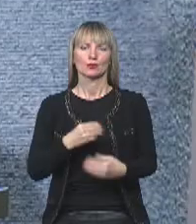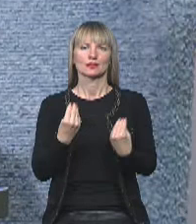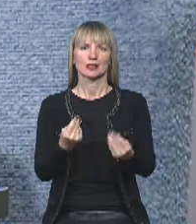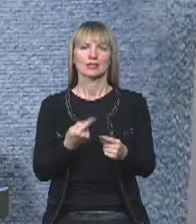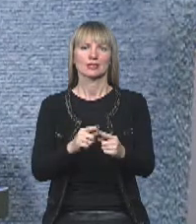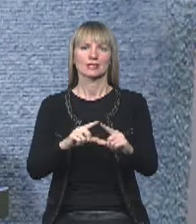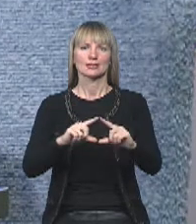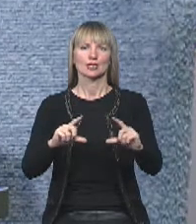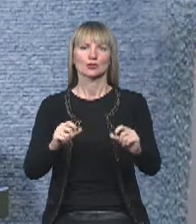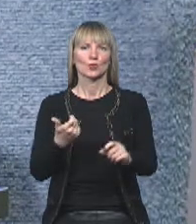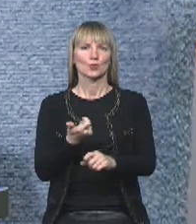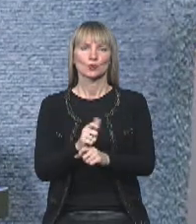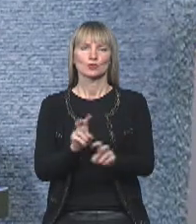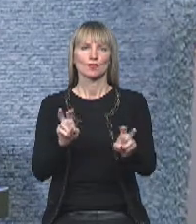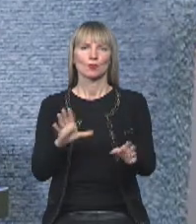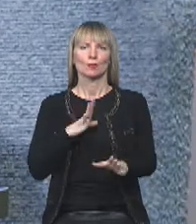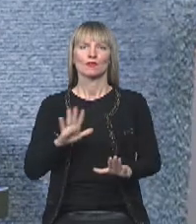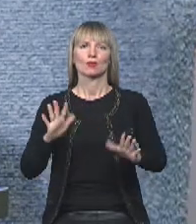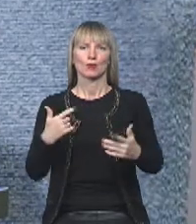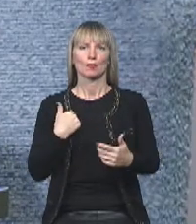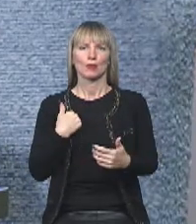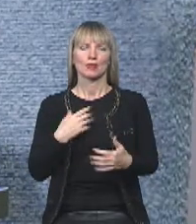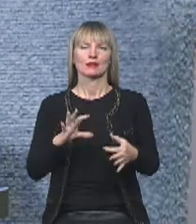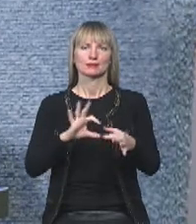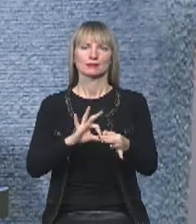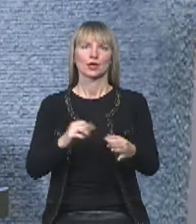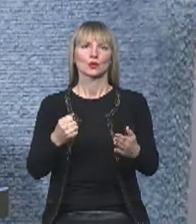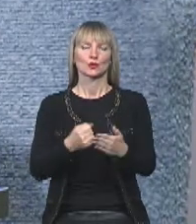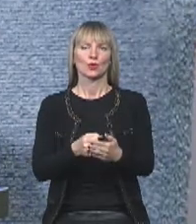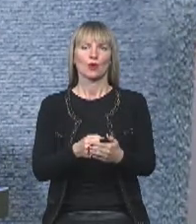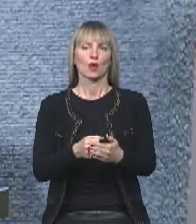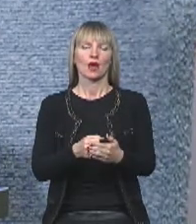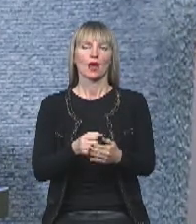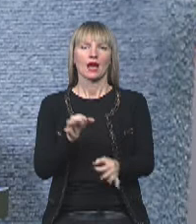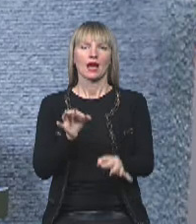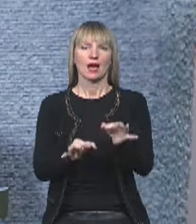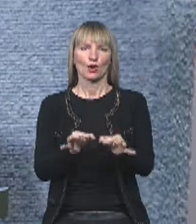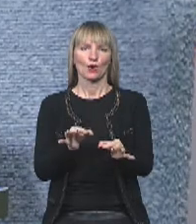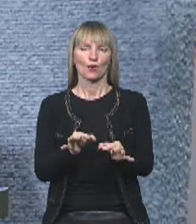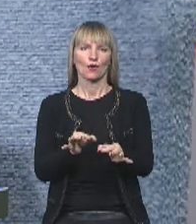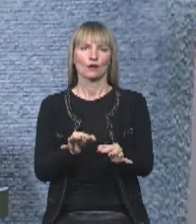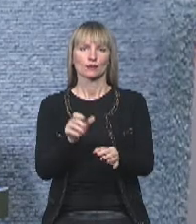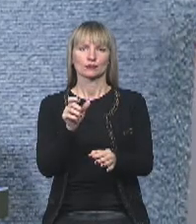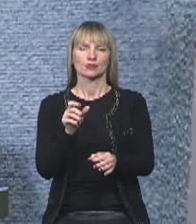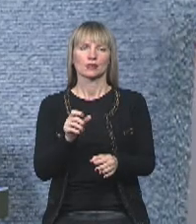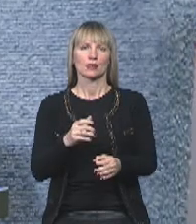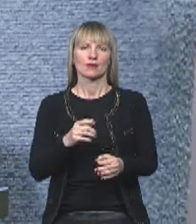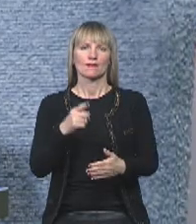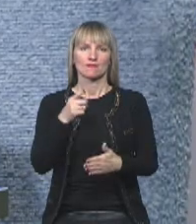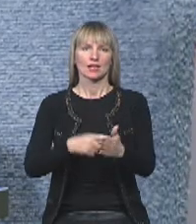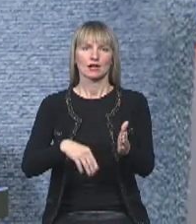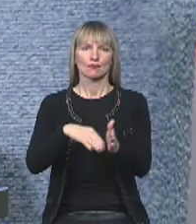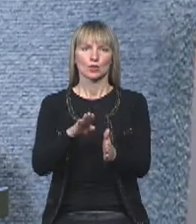значок, і це дуже символічно. Було абсолютно випадково, мене долучили до екооптимістів. Все-таки екооптимістами буду називати тих,